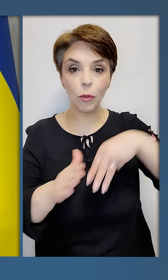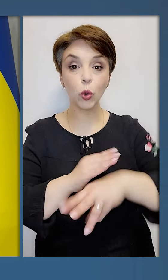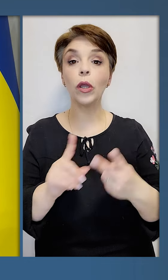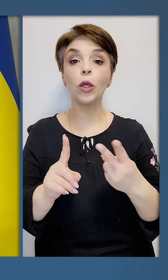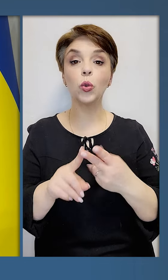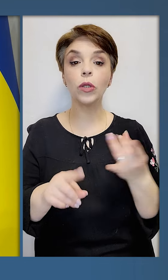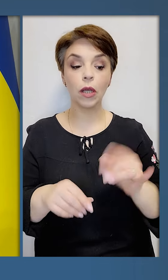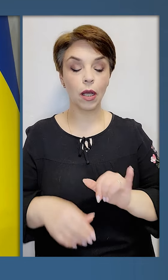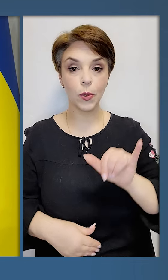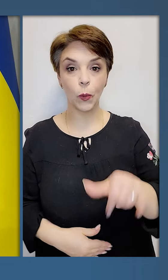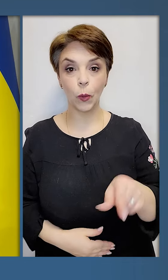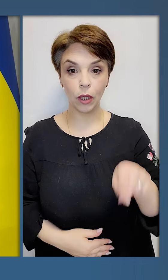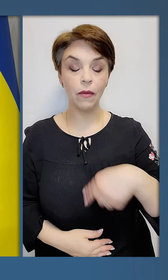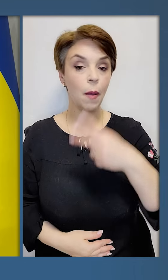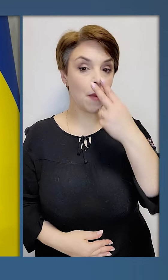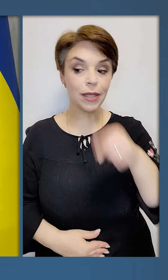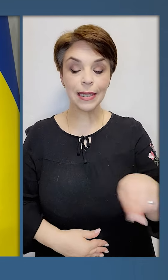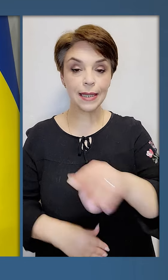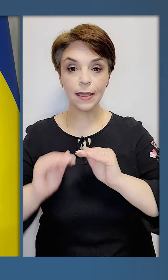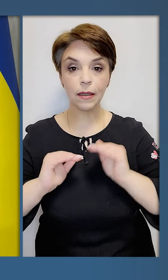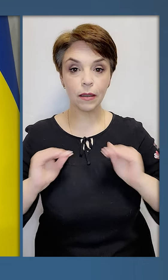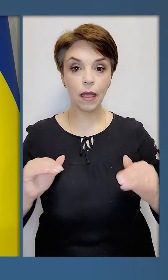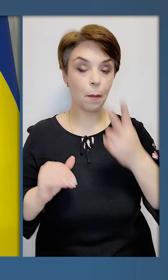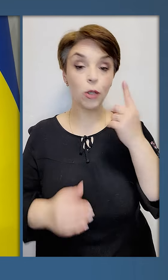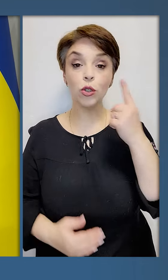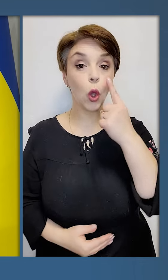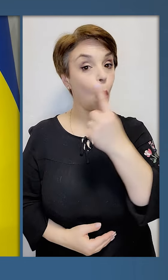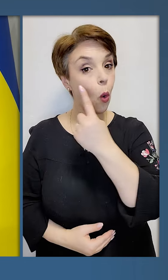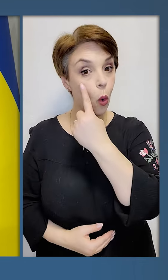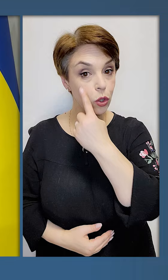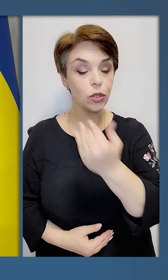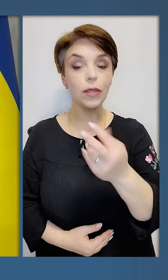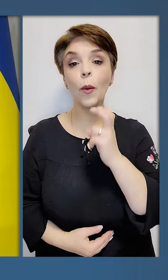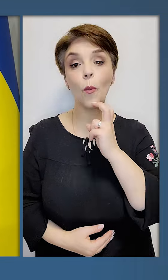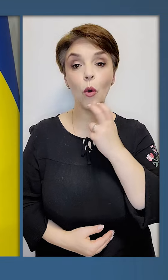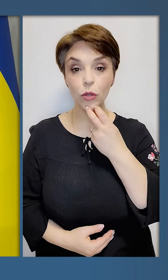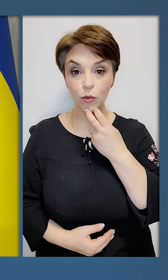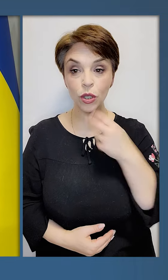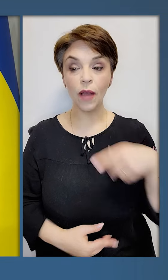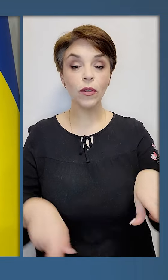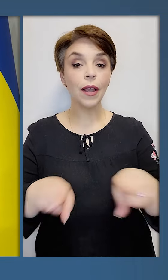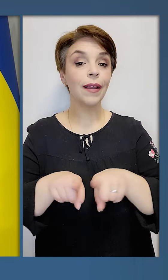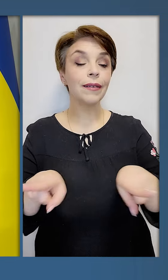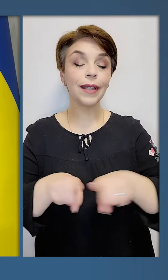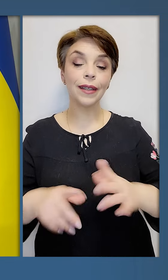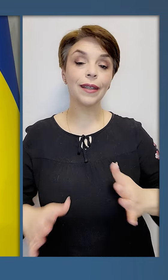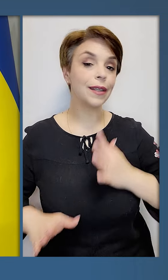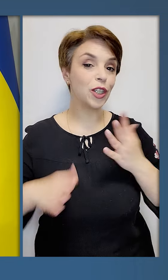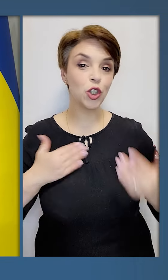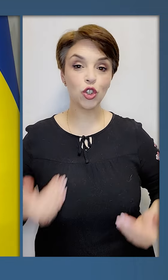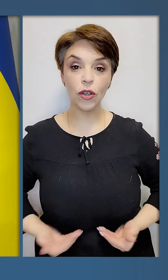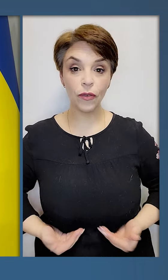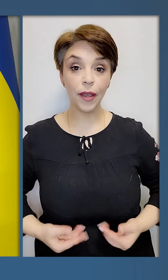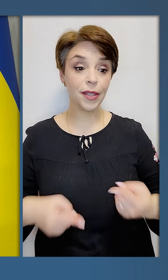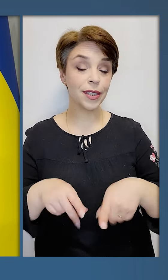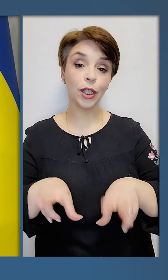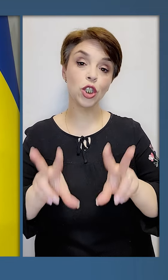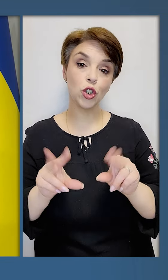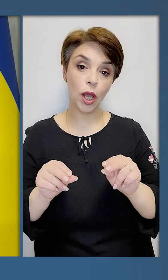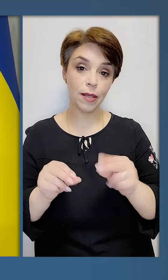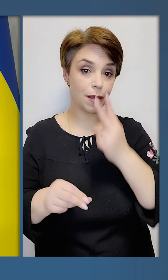там. І ми бачили цих дітей, бачили їх очі, їх посмішки, вони такі живі. Ну і це